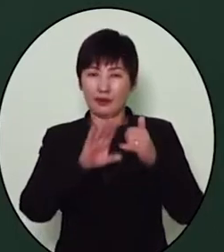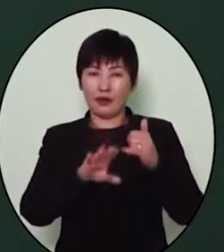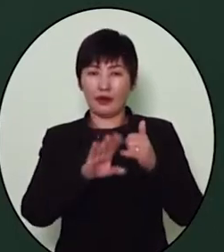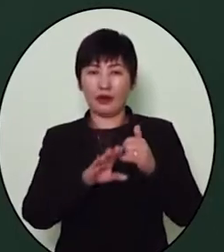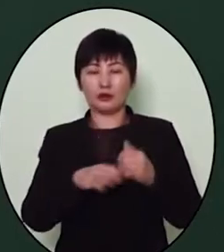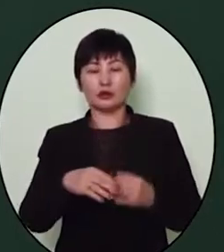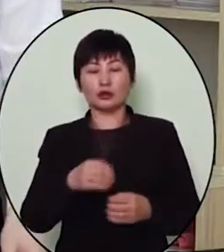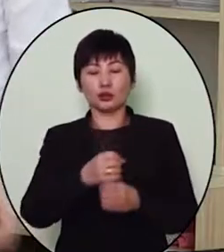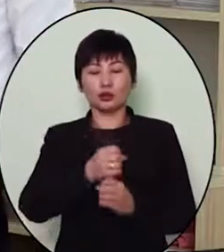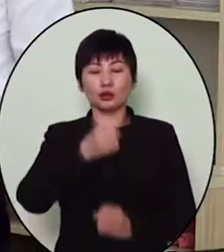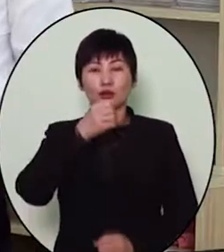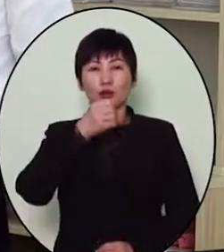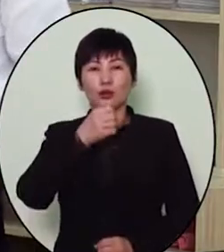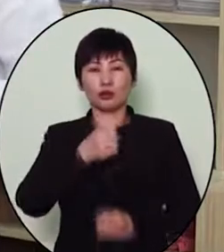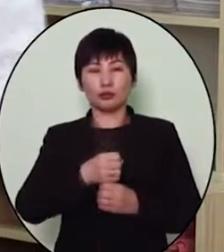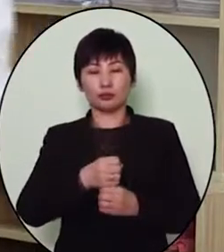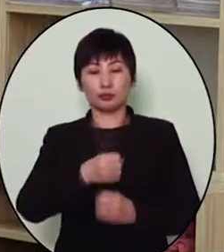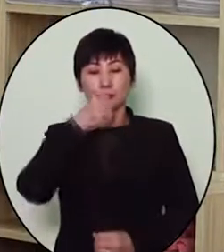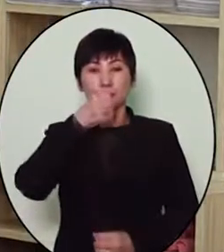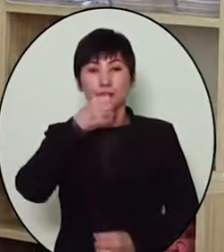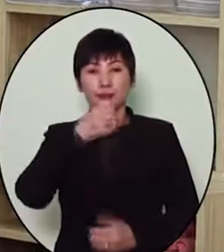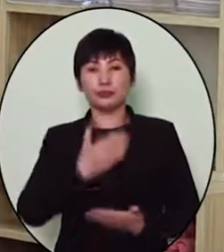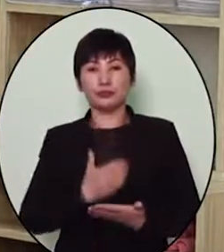Дараа нь нуруу цих суухна.